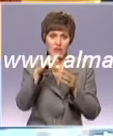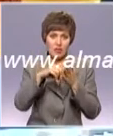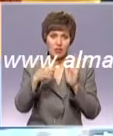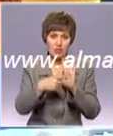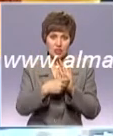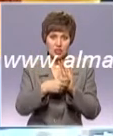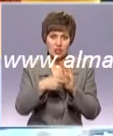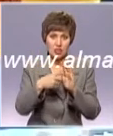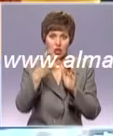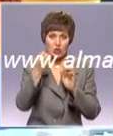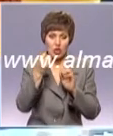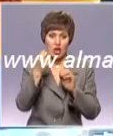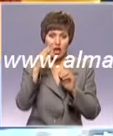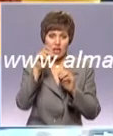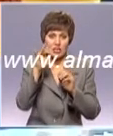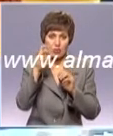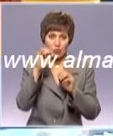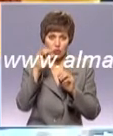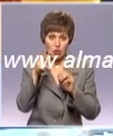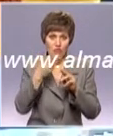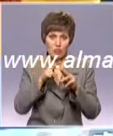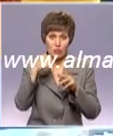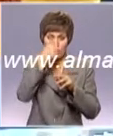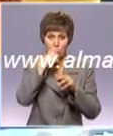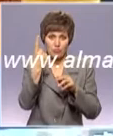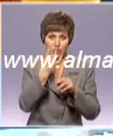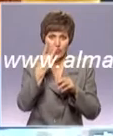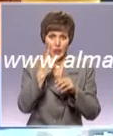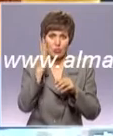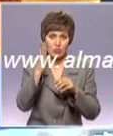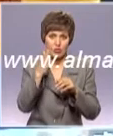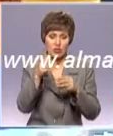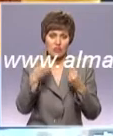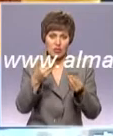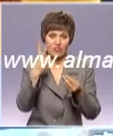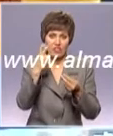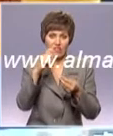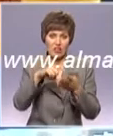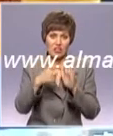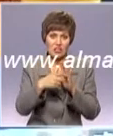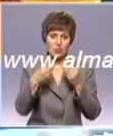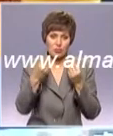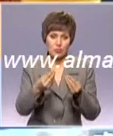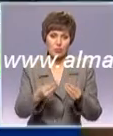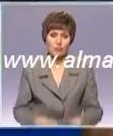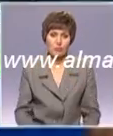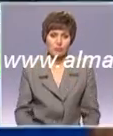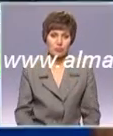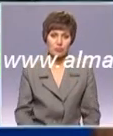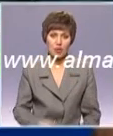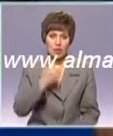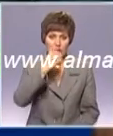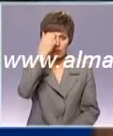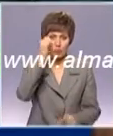И казна Самрук у нас в этом году впервые будет давать тоже 200 квартир. Угу. Спасибо. Теперь можем послушать